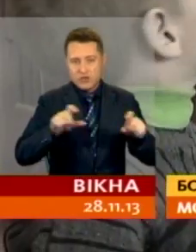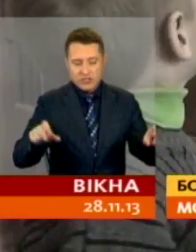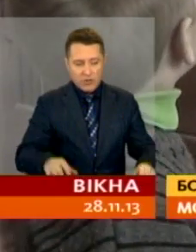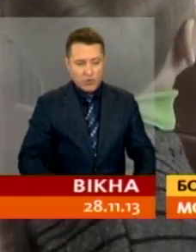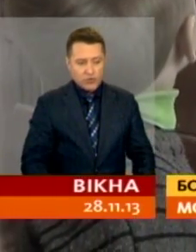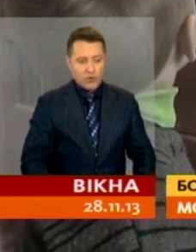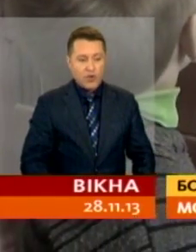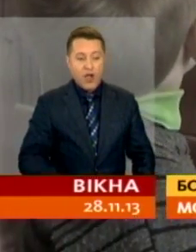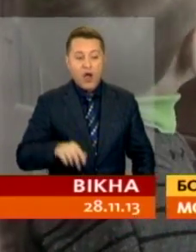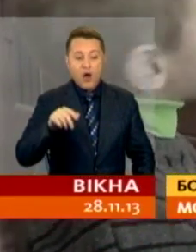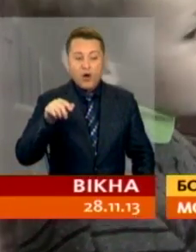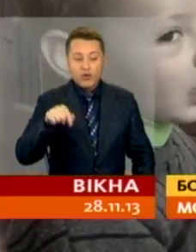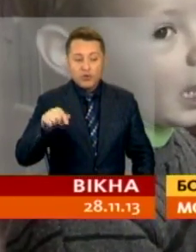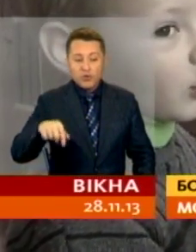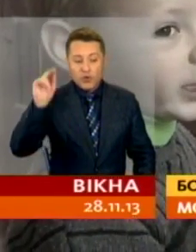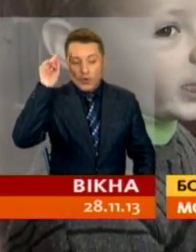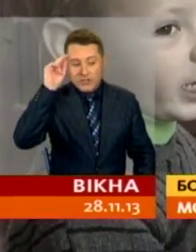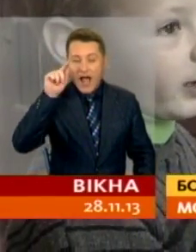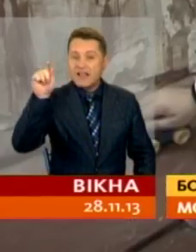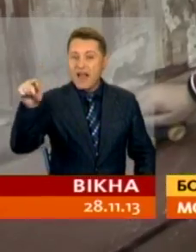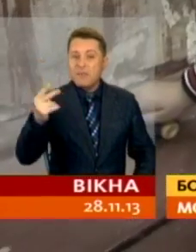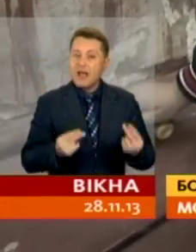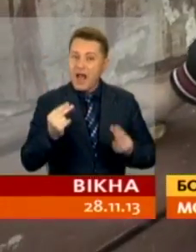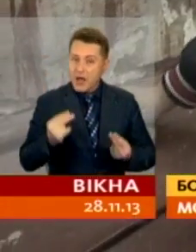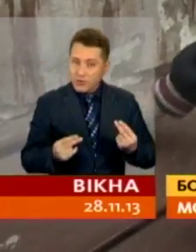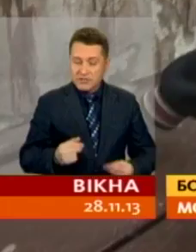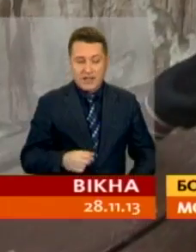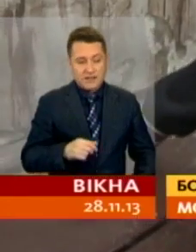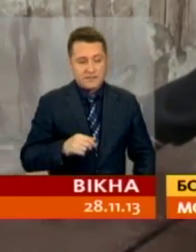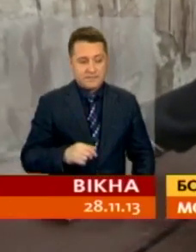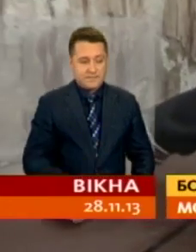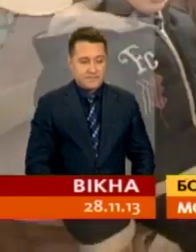Тут учаться. А там главуться.